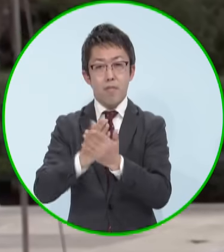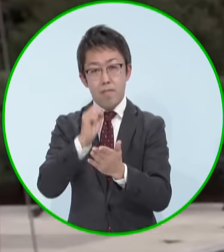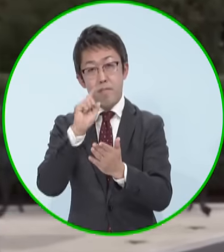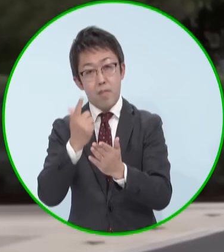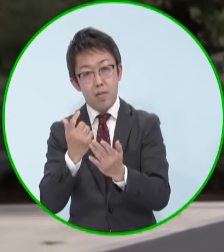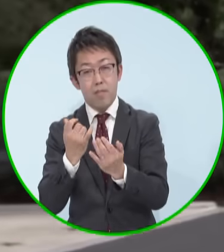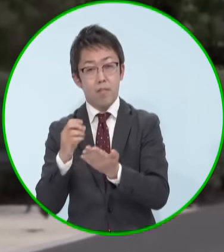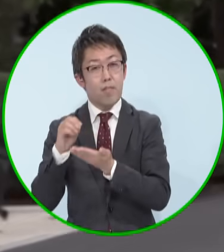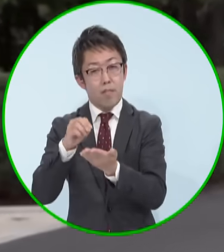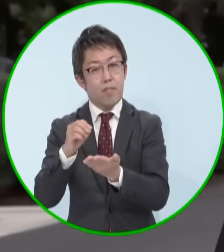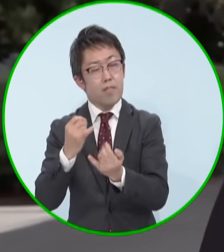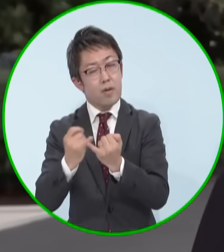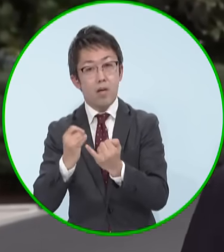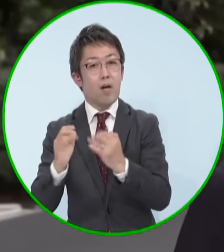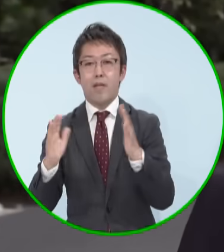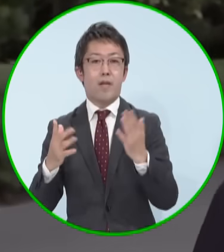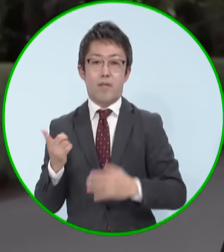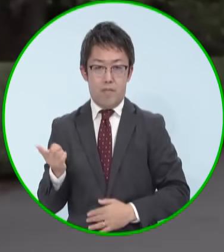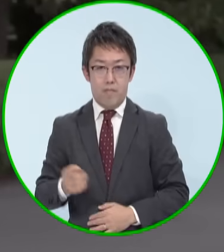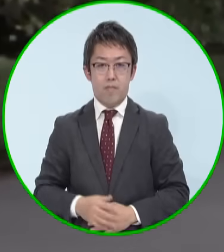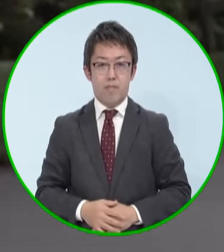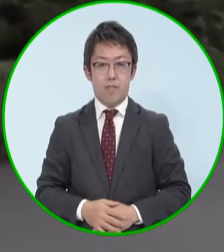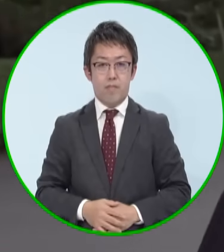なかったと明らかにしました